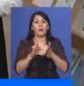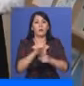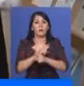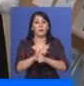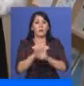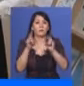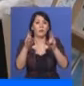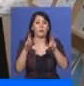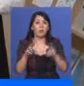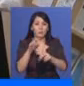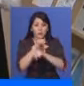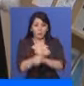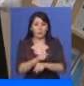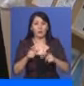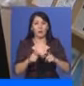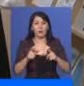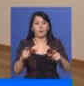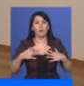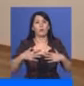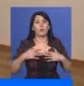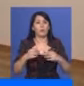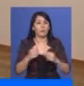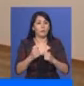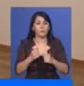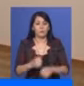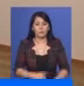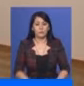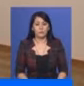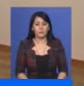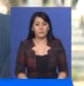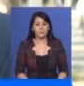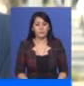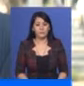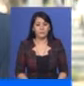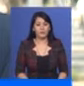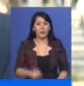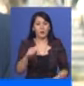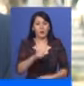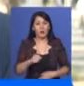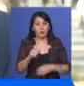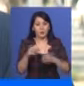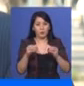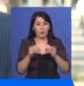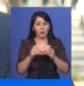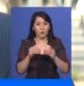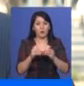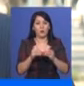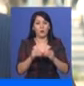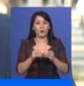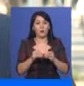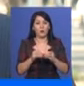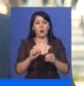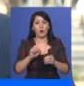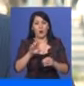Мақсат карантиндік тәртіпті сақтап, адамдардың денсаулығына қауіп төндірмеу. Тамыздың 10 күні Абай